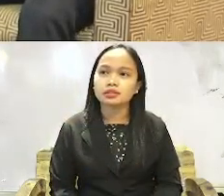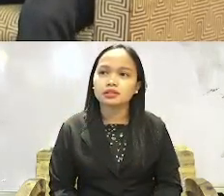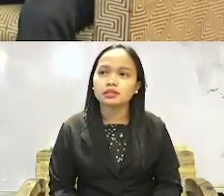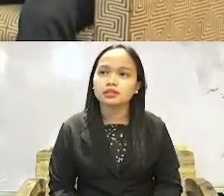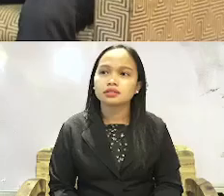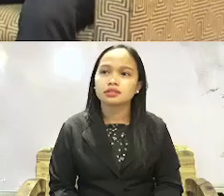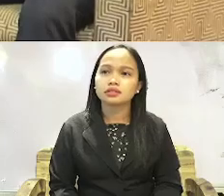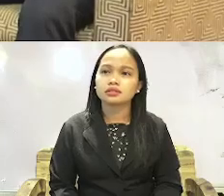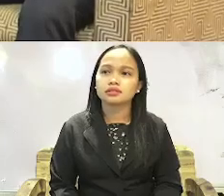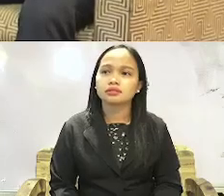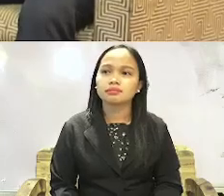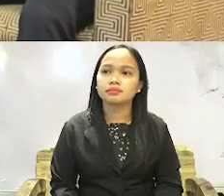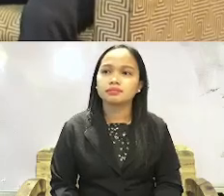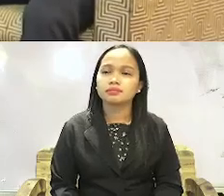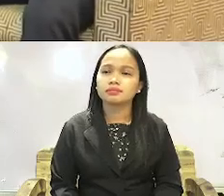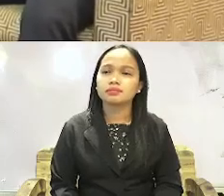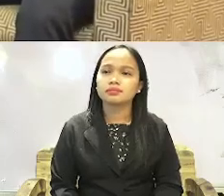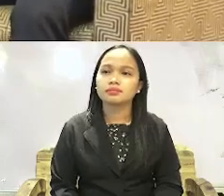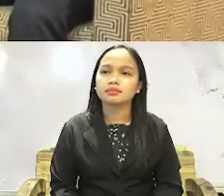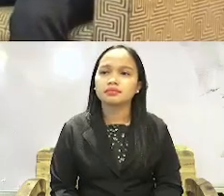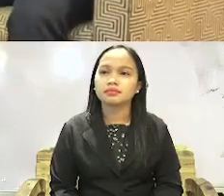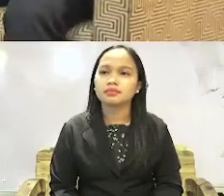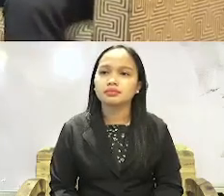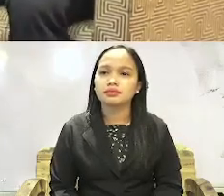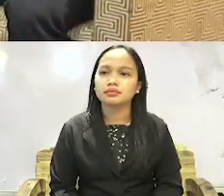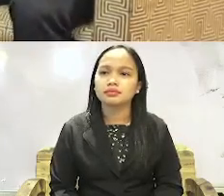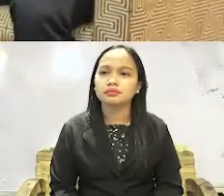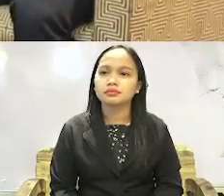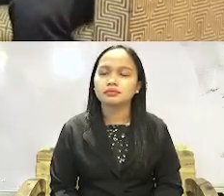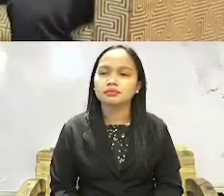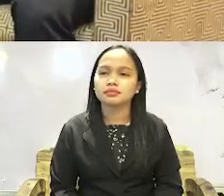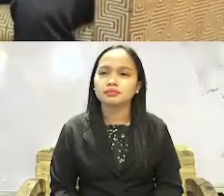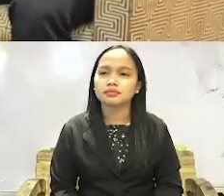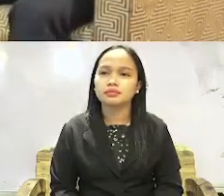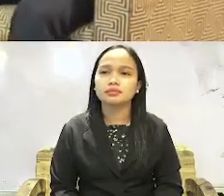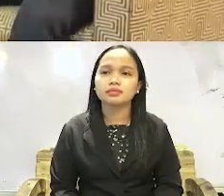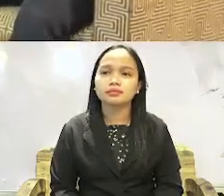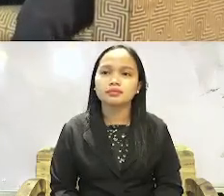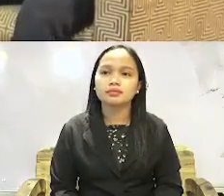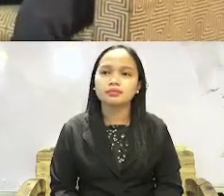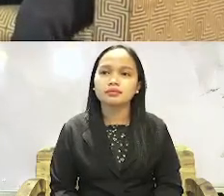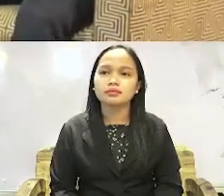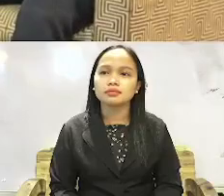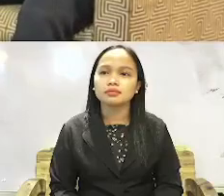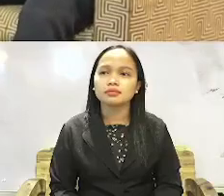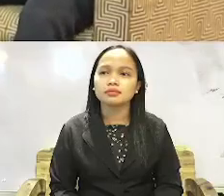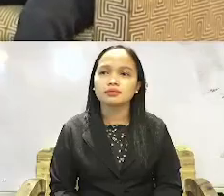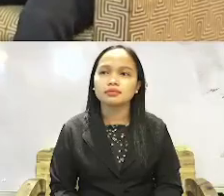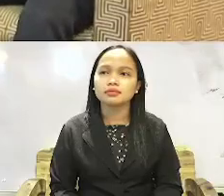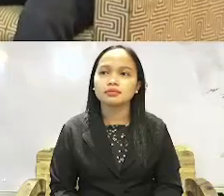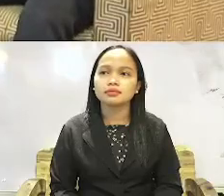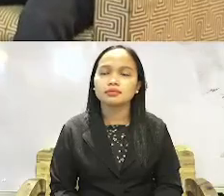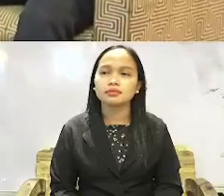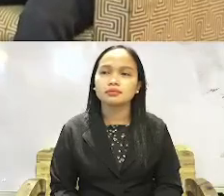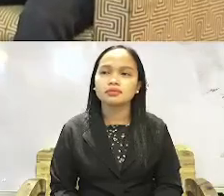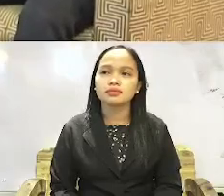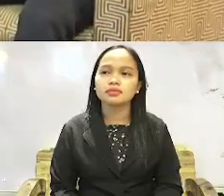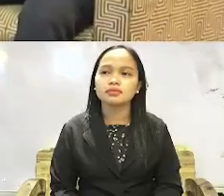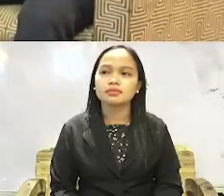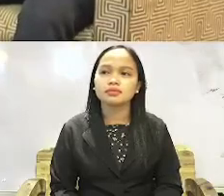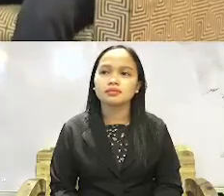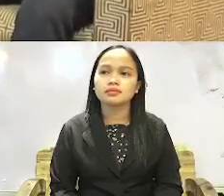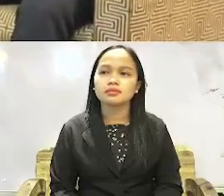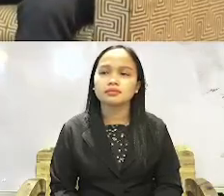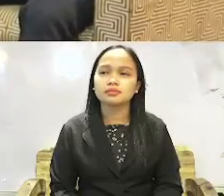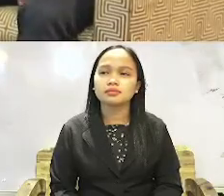tawag doon? Ha? Ha? Brock Lesnar? Iba yun eh. Anyway. Ah, tama, tama. Ha? Ano na? Hindi, yun na yung...